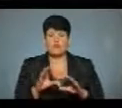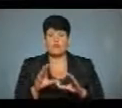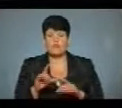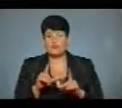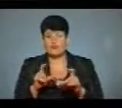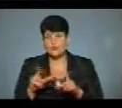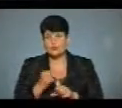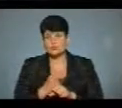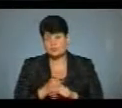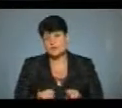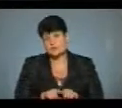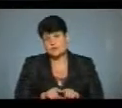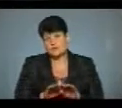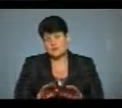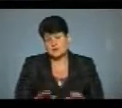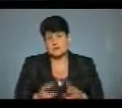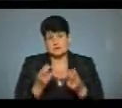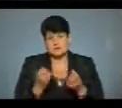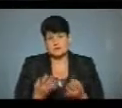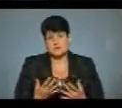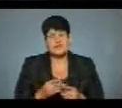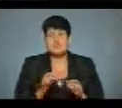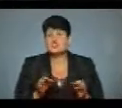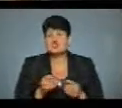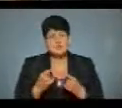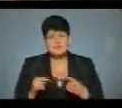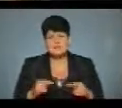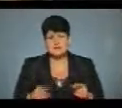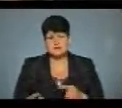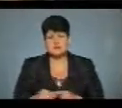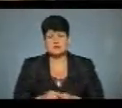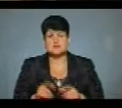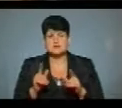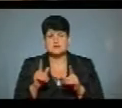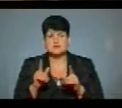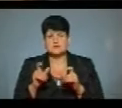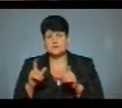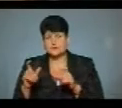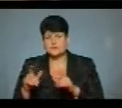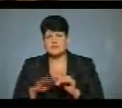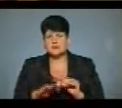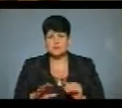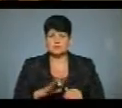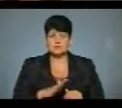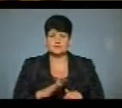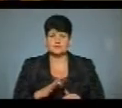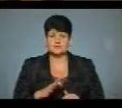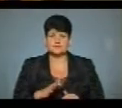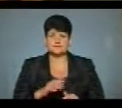що вони такі самі діти, як і звичайні, вони нічим не відрізняються. Зйомка цих діток, вона була досить